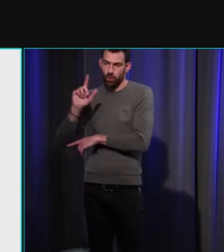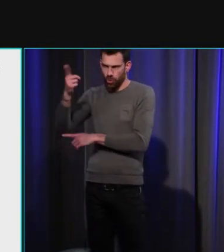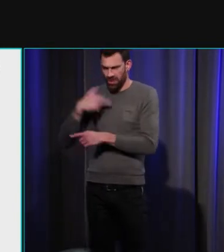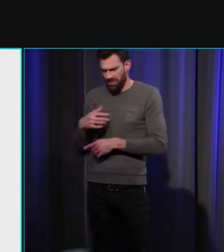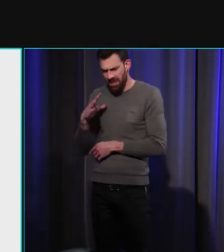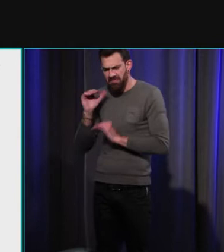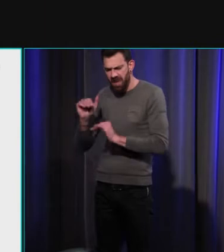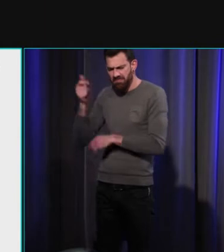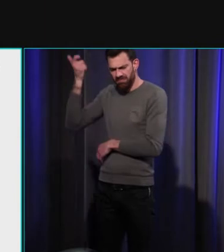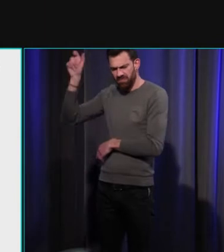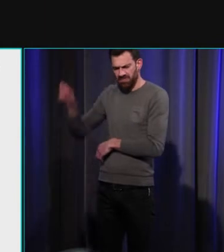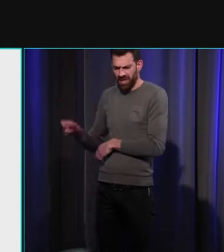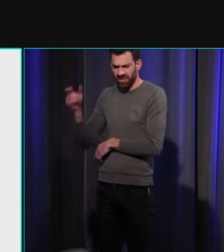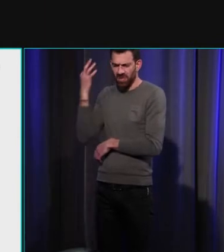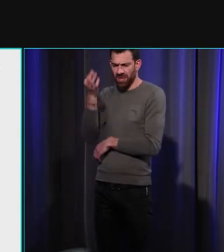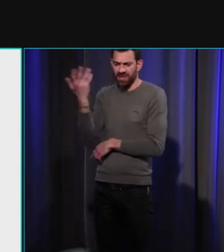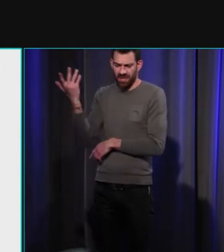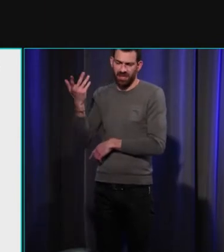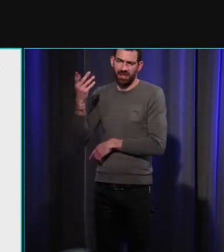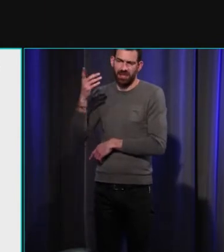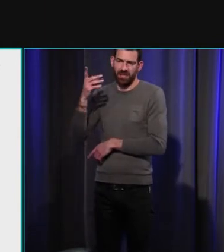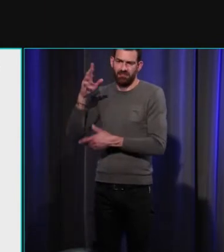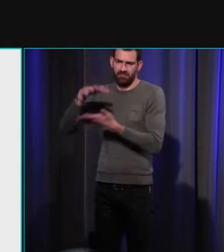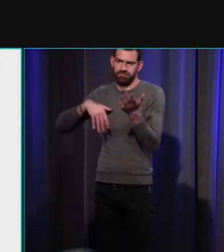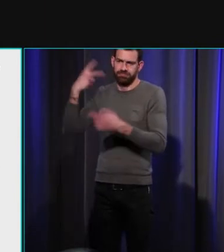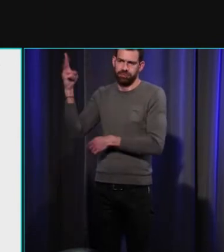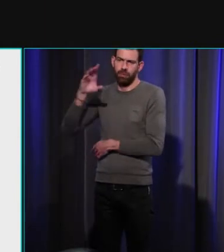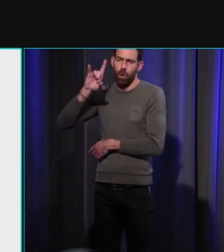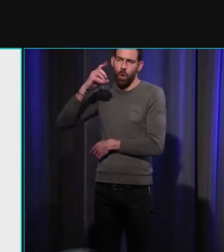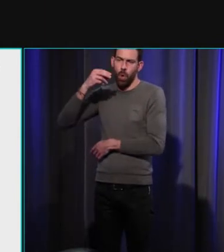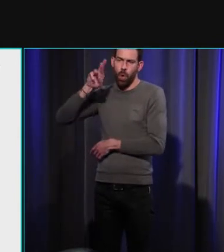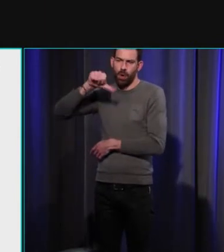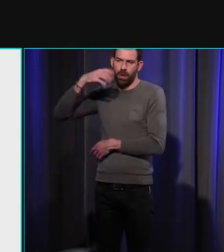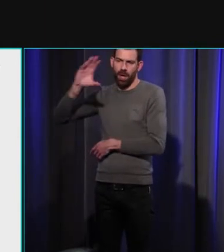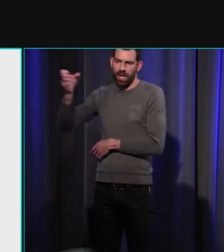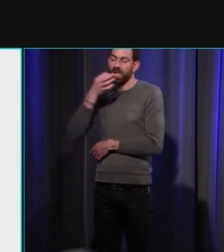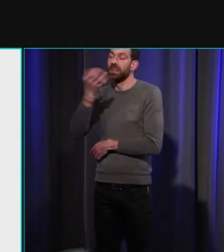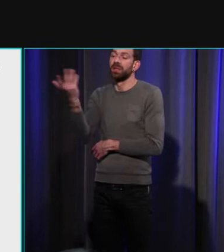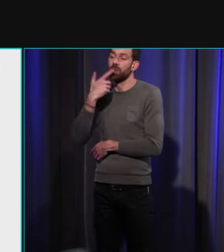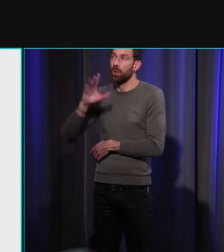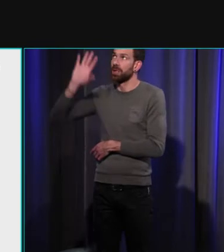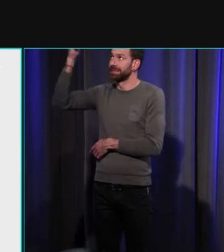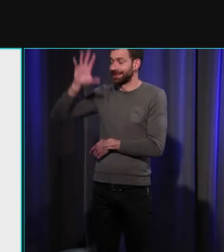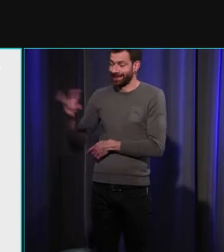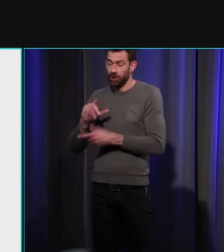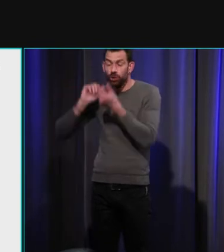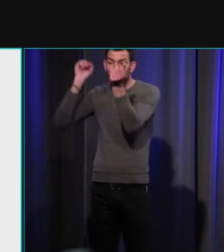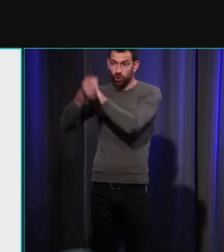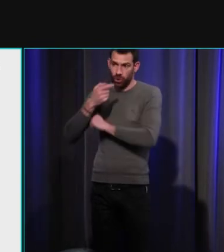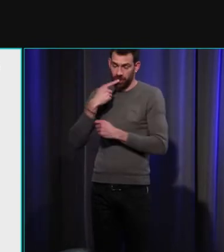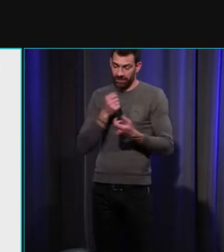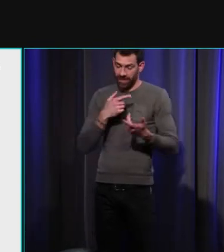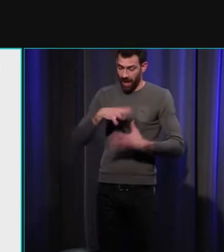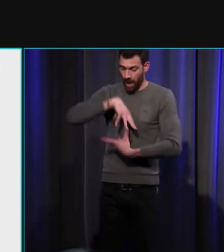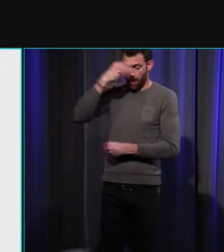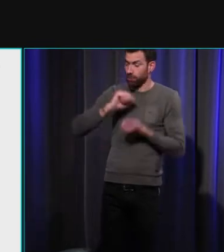bruit parce qu'il est très cultivé qui sitôt race c'est pas parce qu'on change de ciel que l'on change d'âme ce qu'ils préconisent c'est